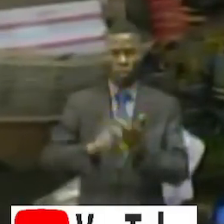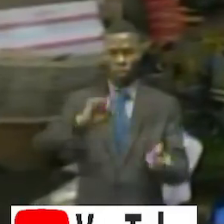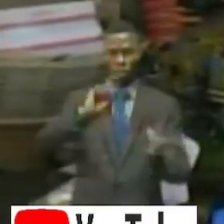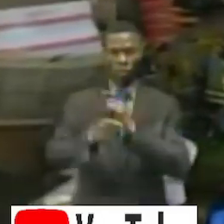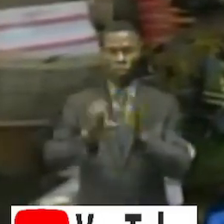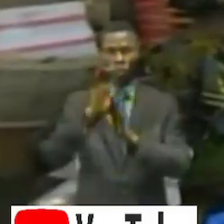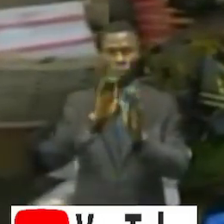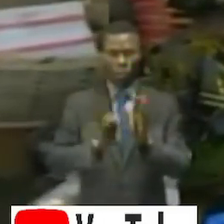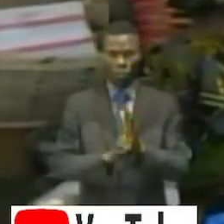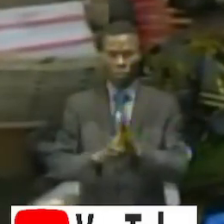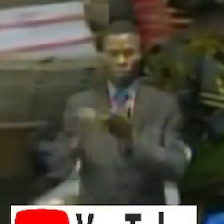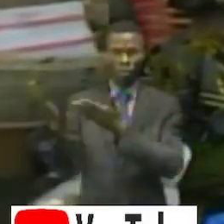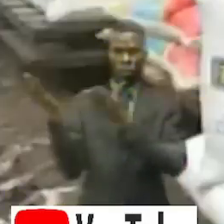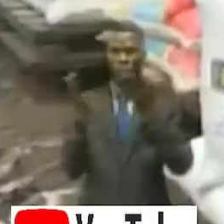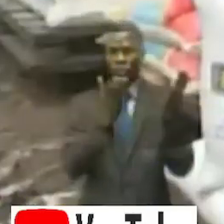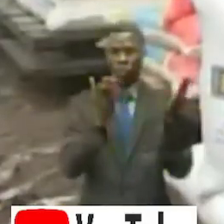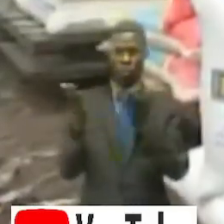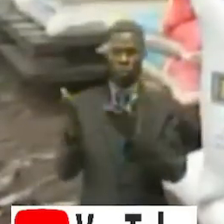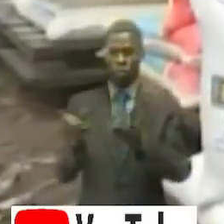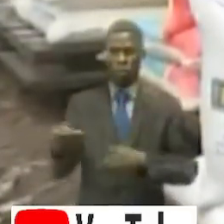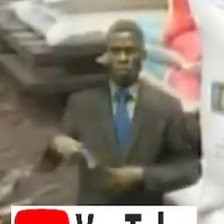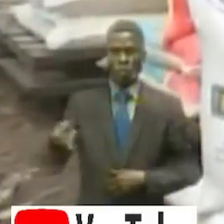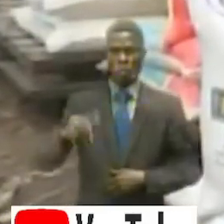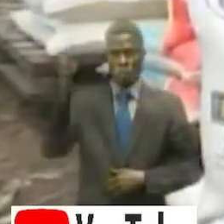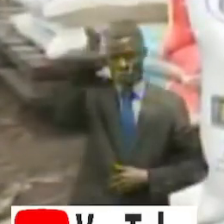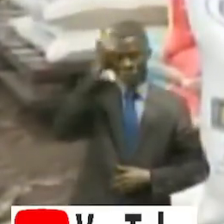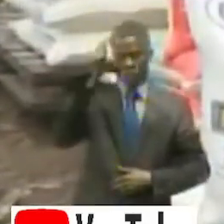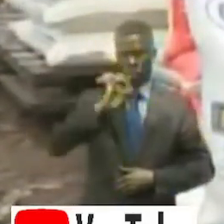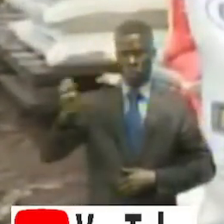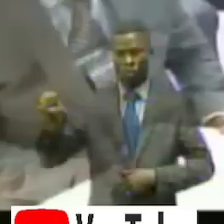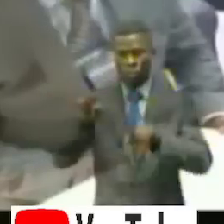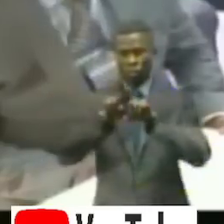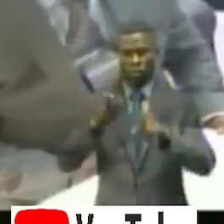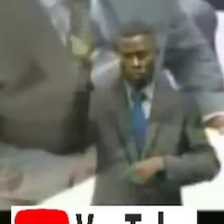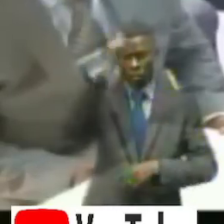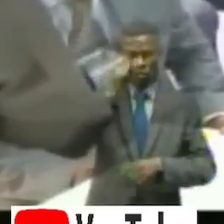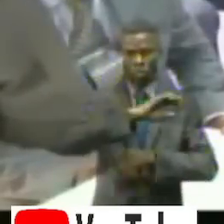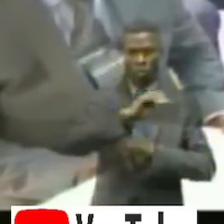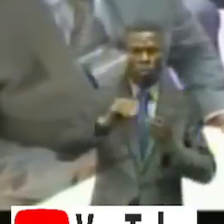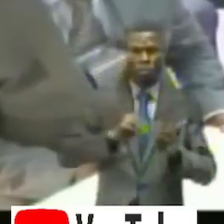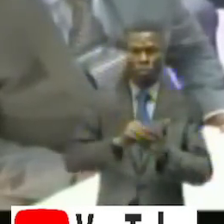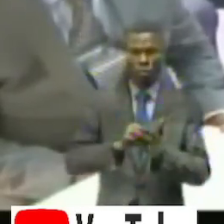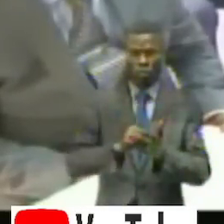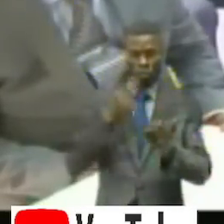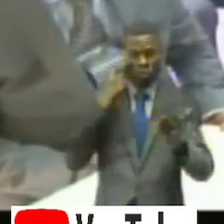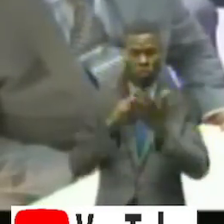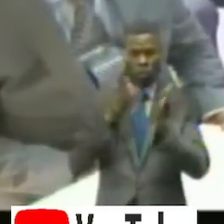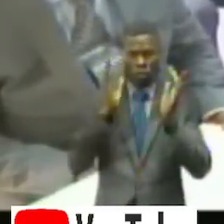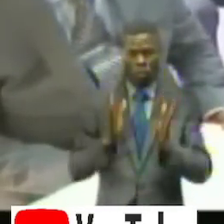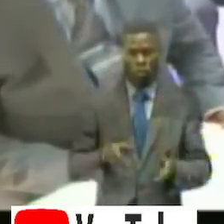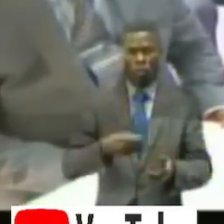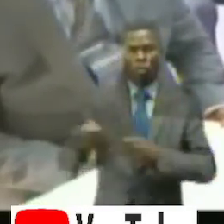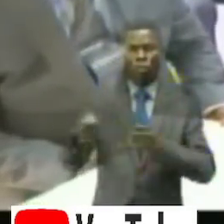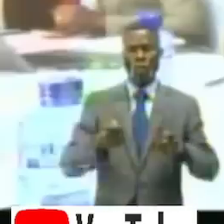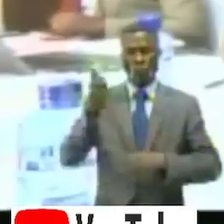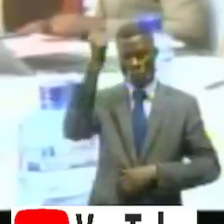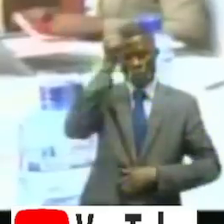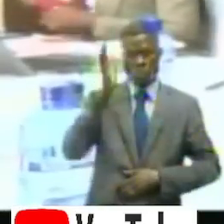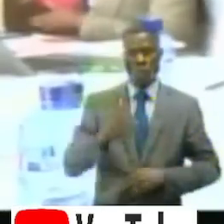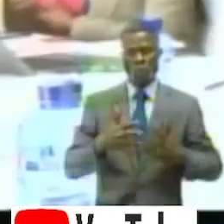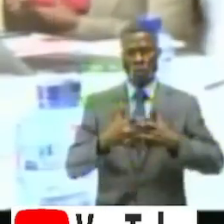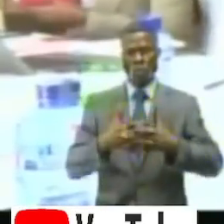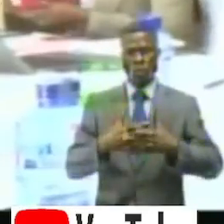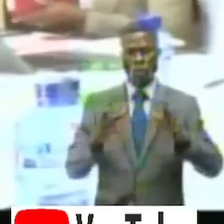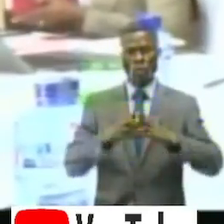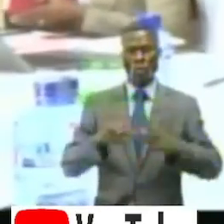des marchés alimentaires dans la région de l'Afrique de l'Est et de l'Afrique australe, l'Observatoire de marché africain en partenariat avec